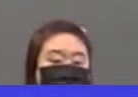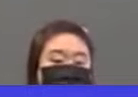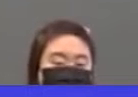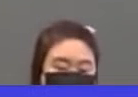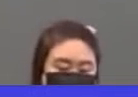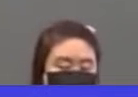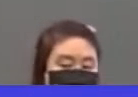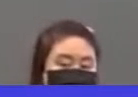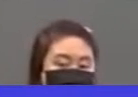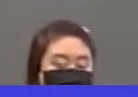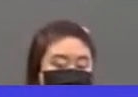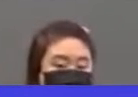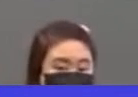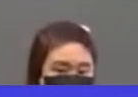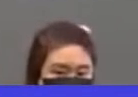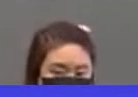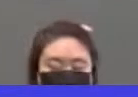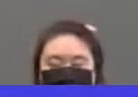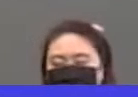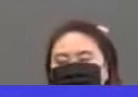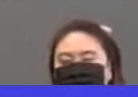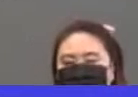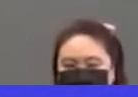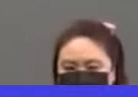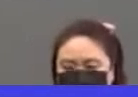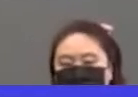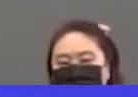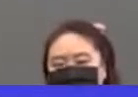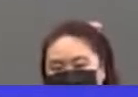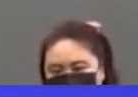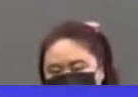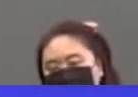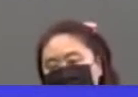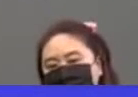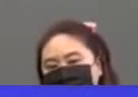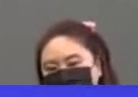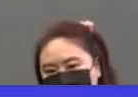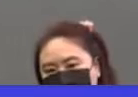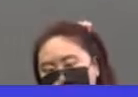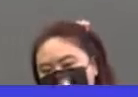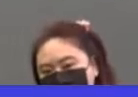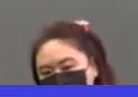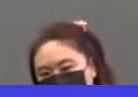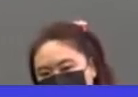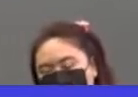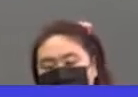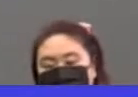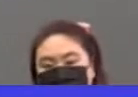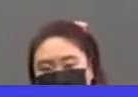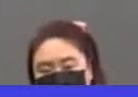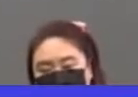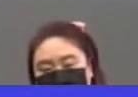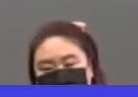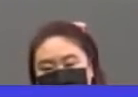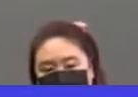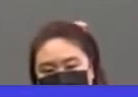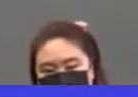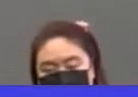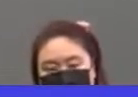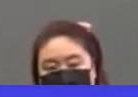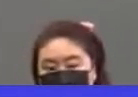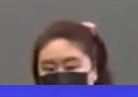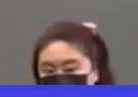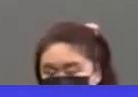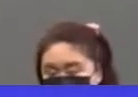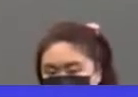อนนะ ก็นั่นฮะเหมือนเดิมฮะภาคเหนือก็วันที่8ภาคเหนือก็แม่ฮ่องสอนเชียงใหม่อันนี้ฉบับที่10นะฉบับที่10ภ